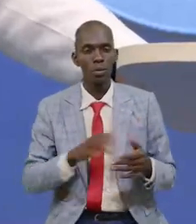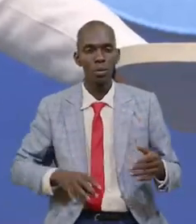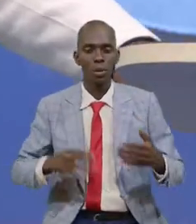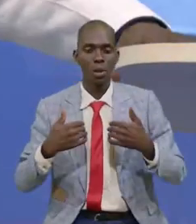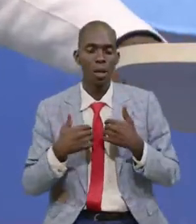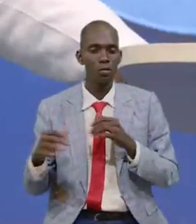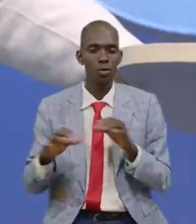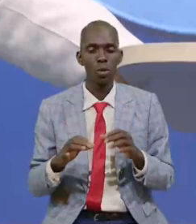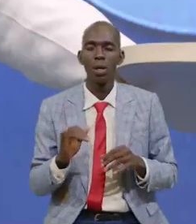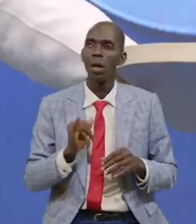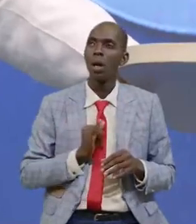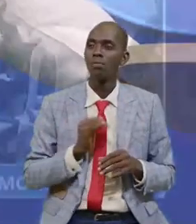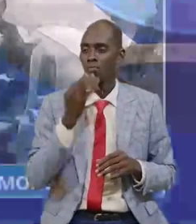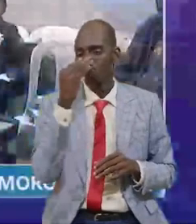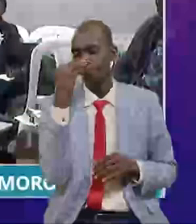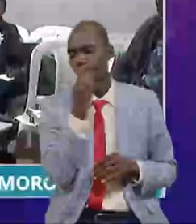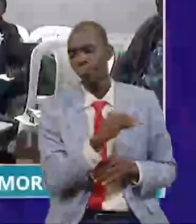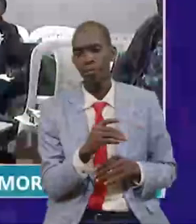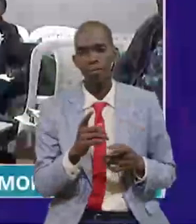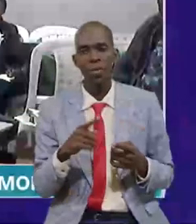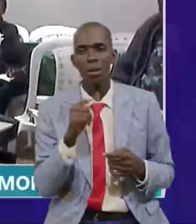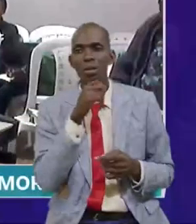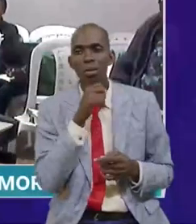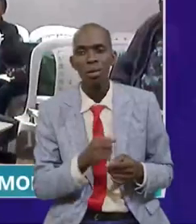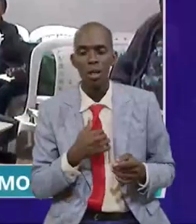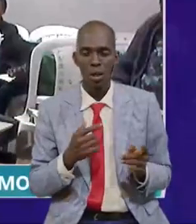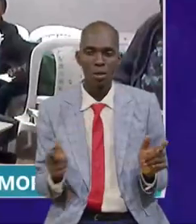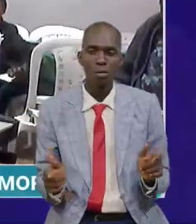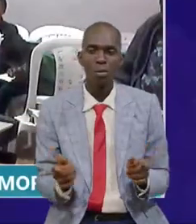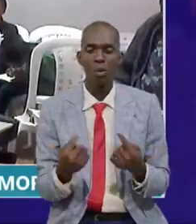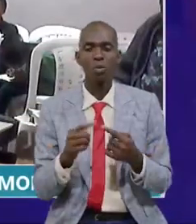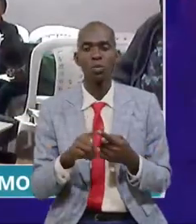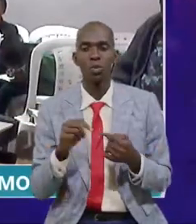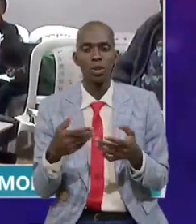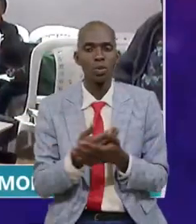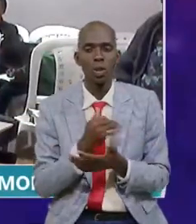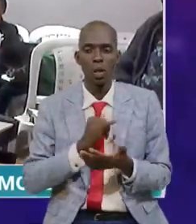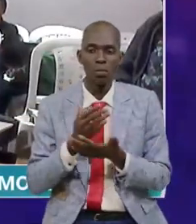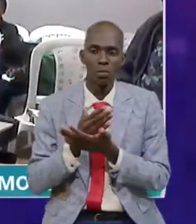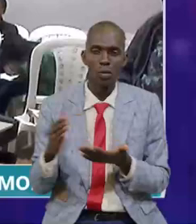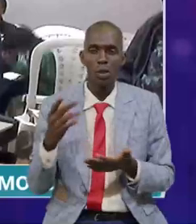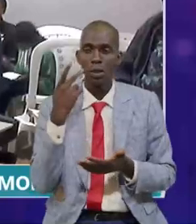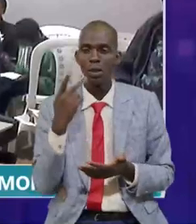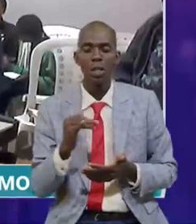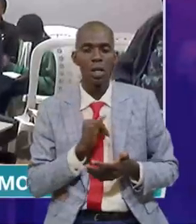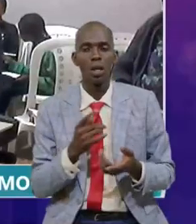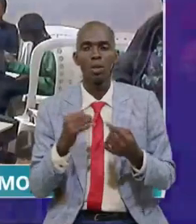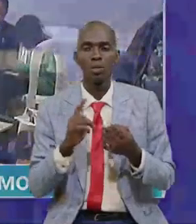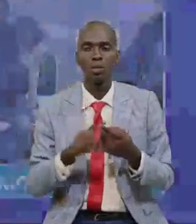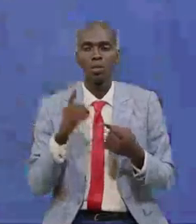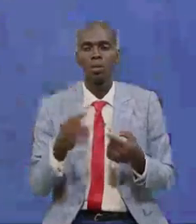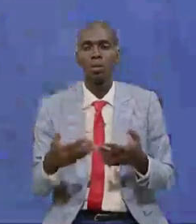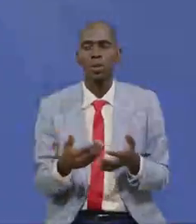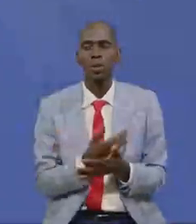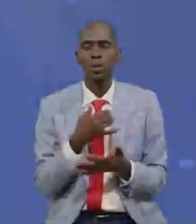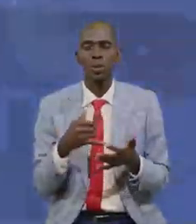fait. J'abandonne l'ancien, je viens au nouveau. J'abandonne l'ancien et je viens au nouveau. Et